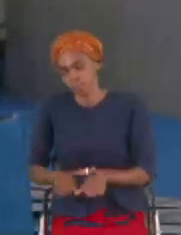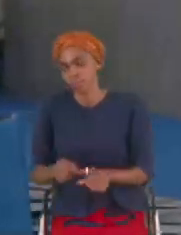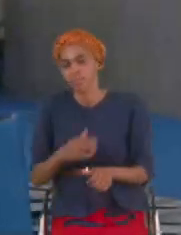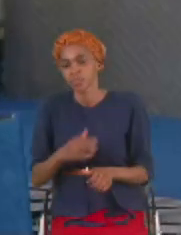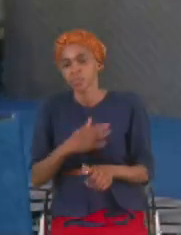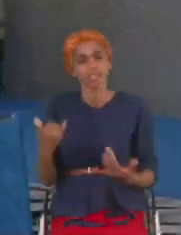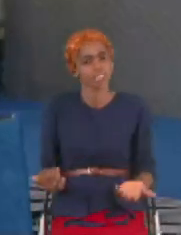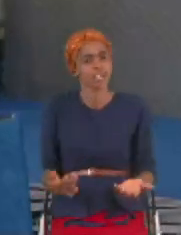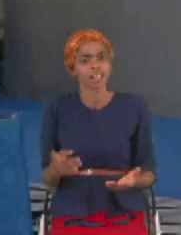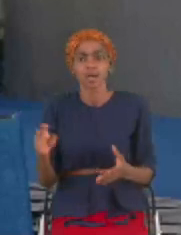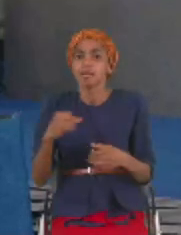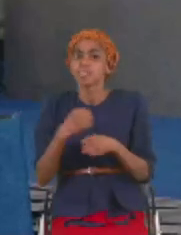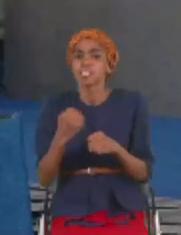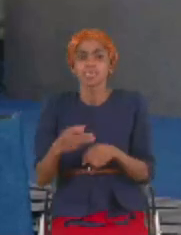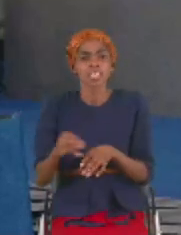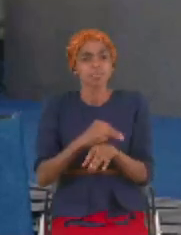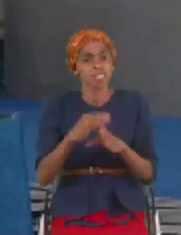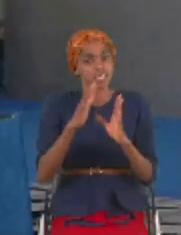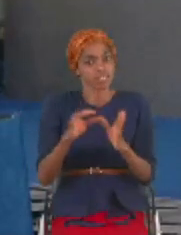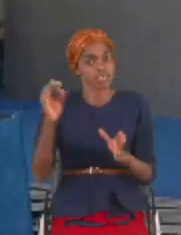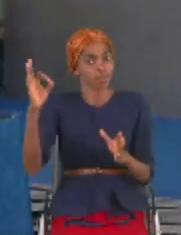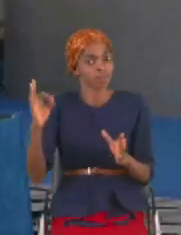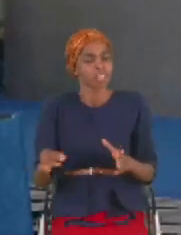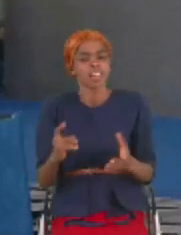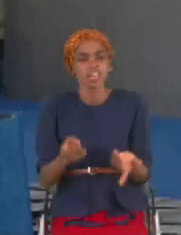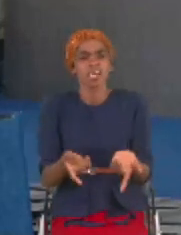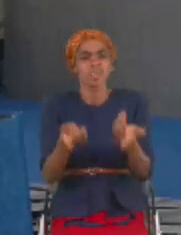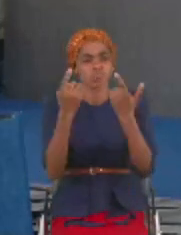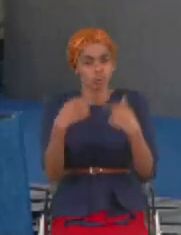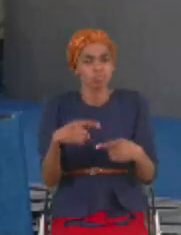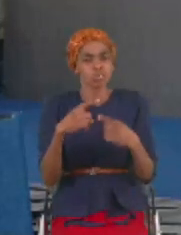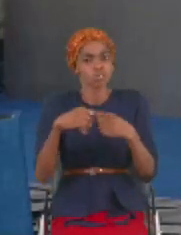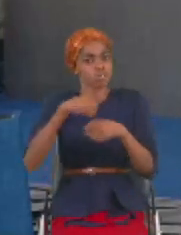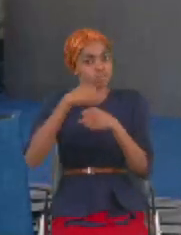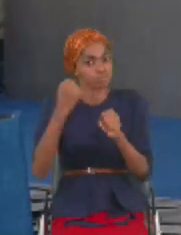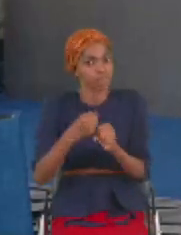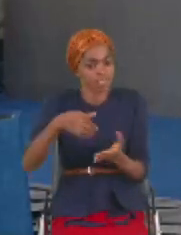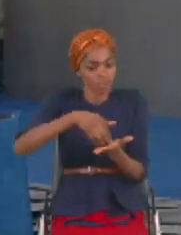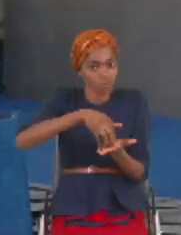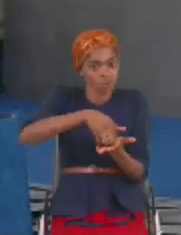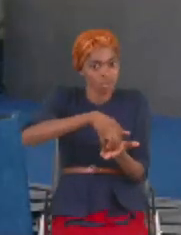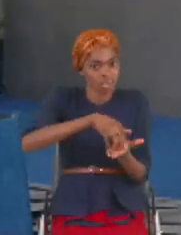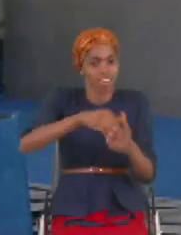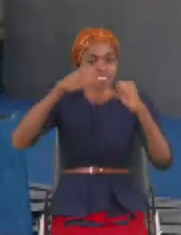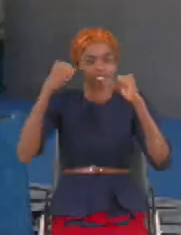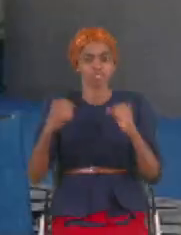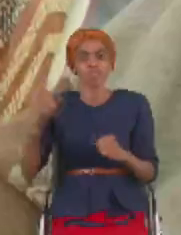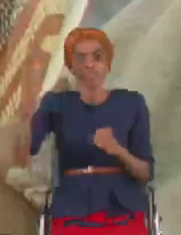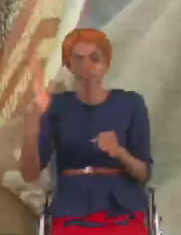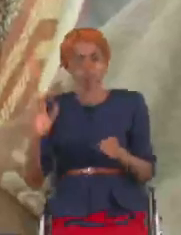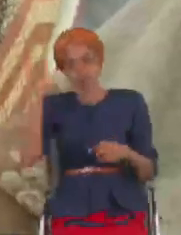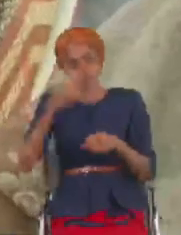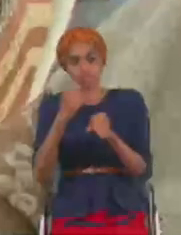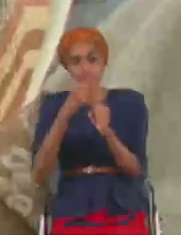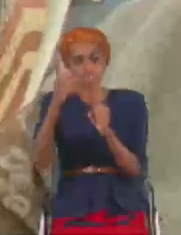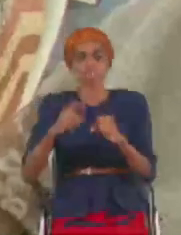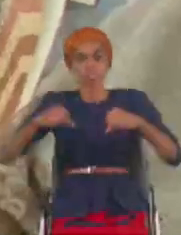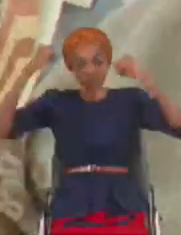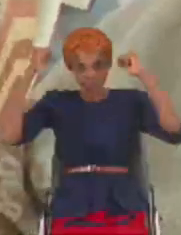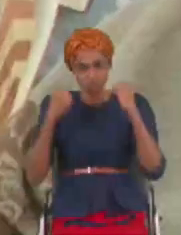et vous faire de toi ministre il vient prendre le faible fort et randa fort